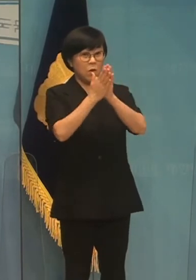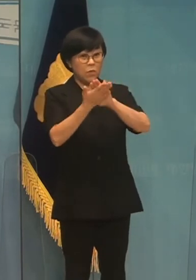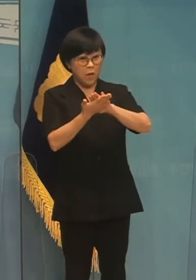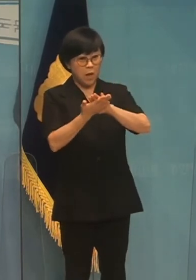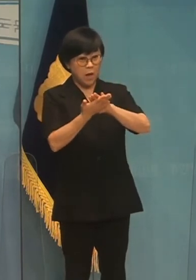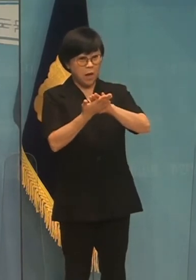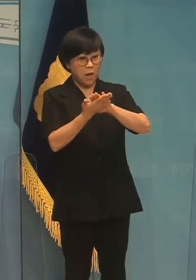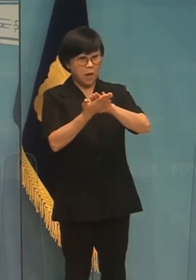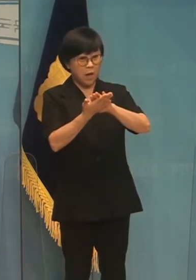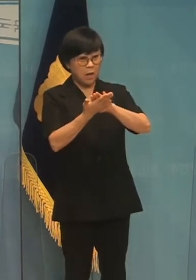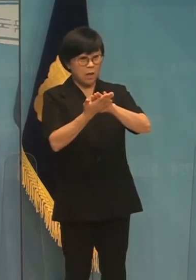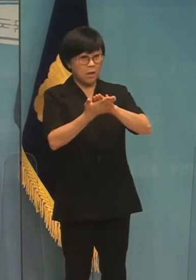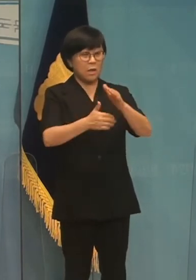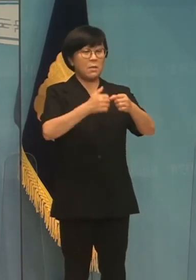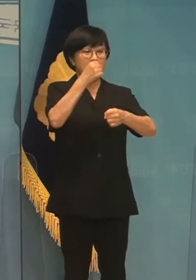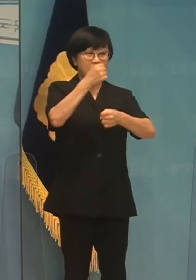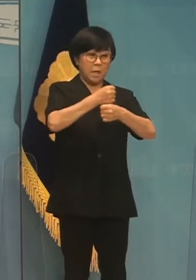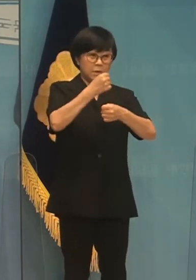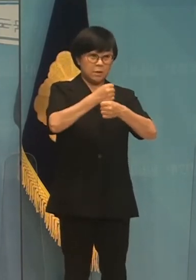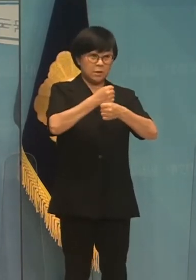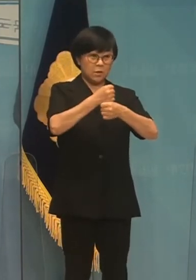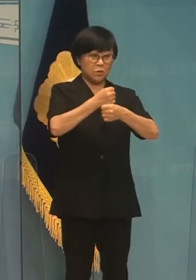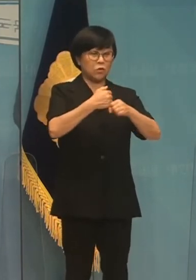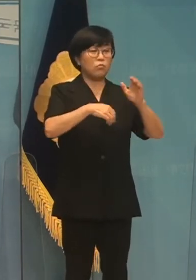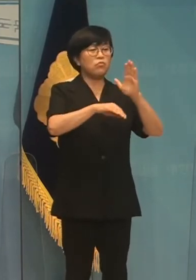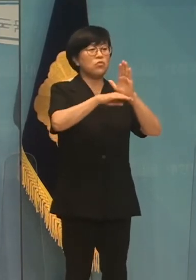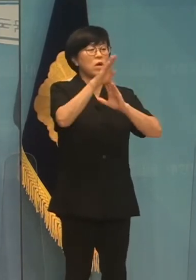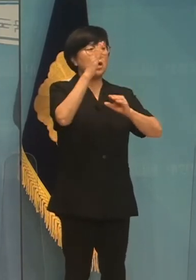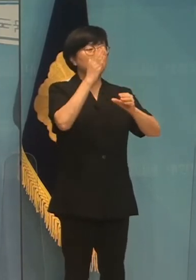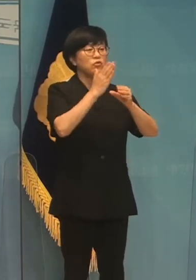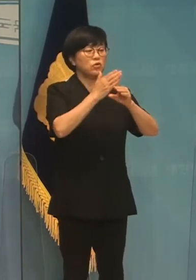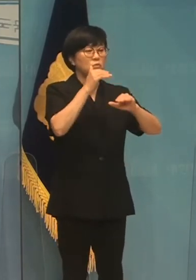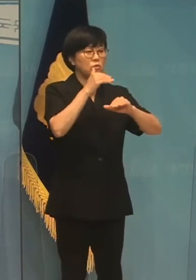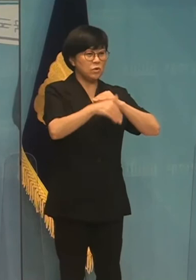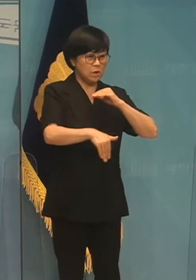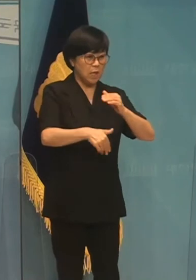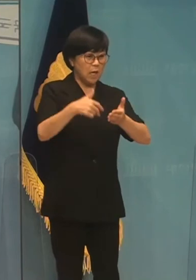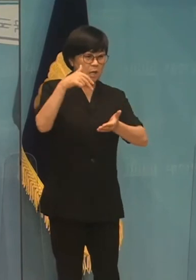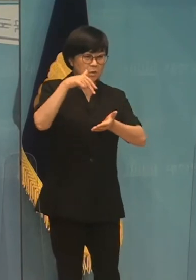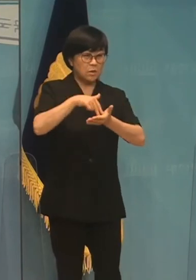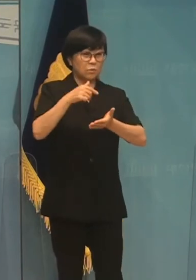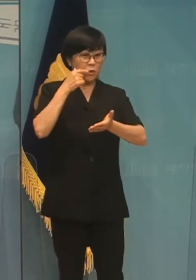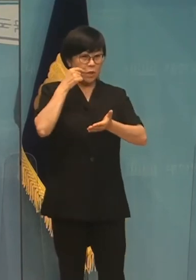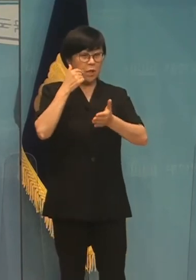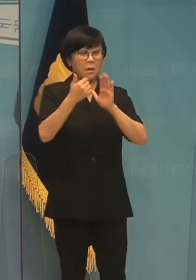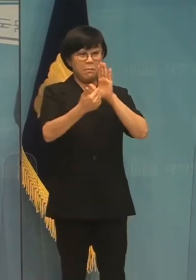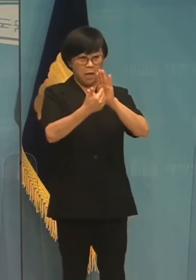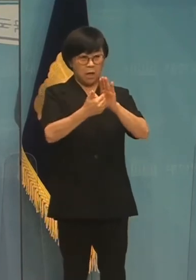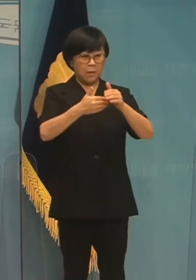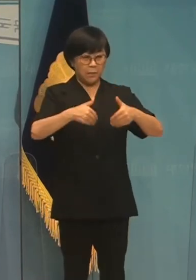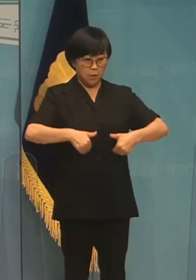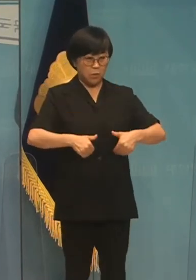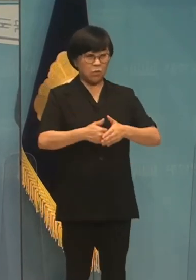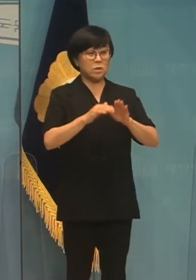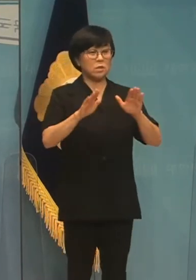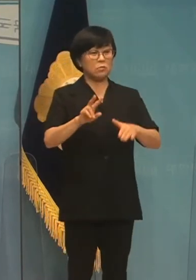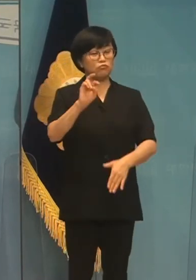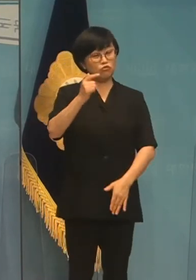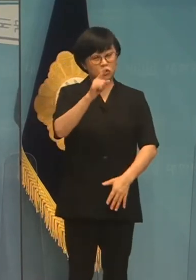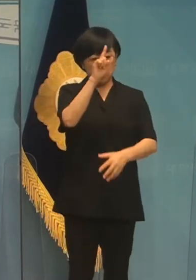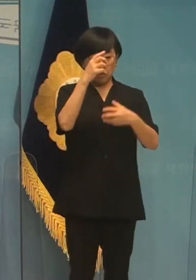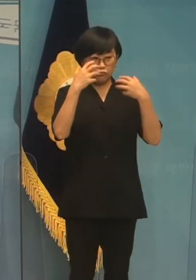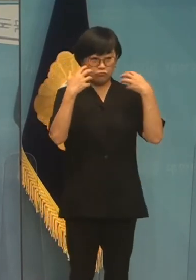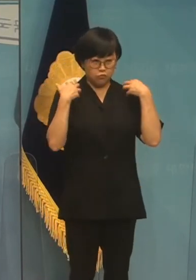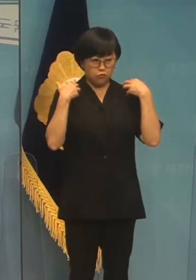물결을 만들어내 수사파가 설 땅이 없게 해야 합니다. 그 어느 때보다 지금 문재인